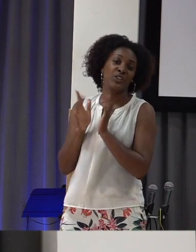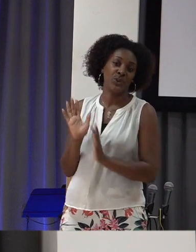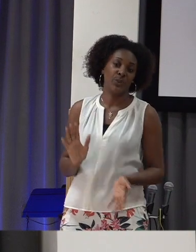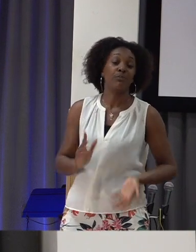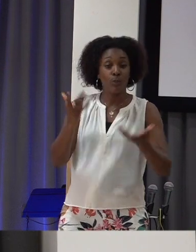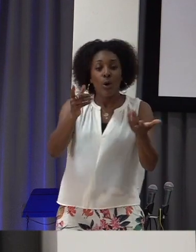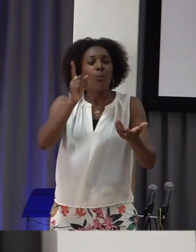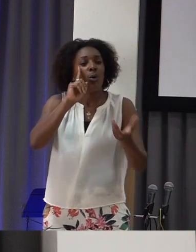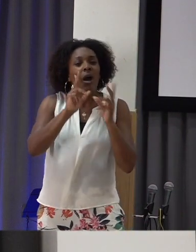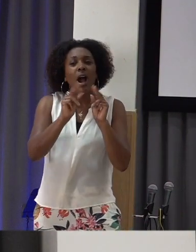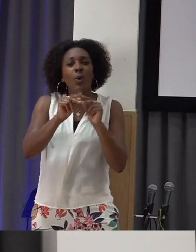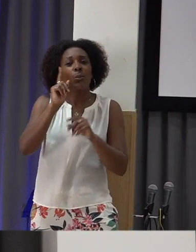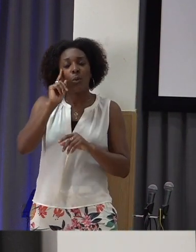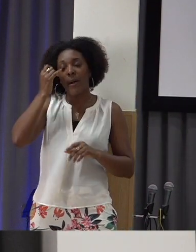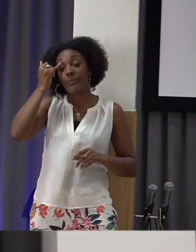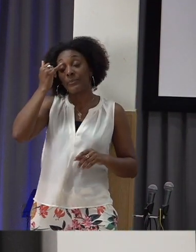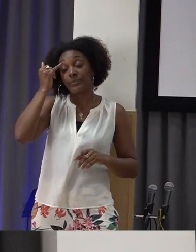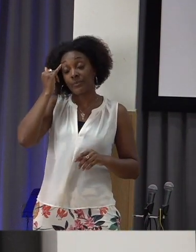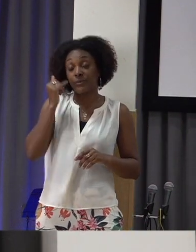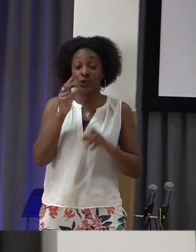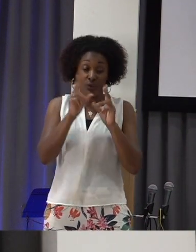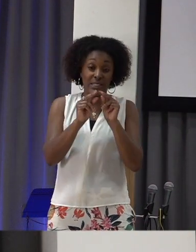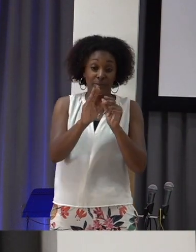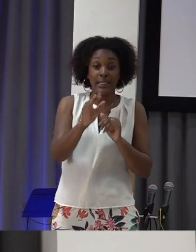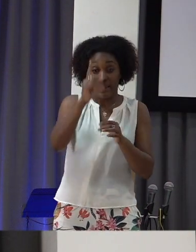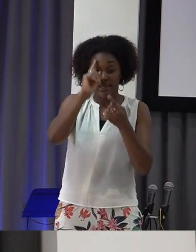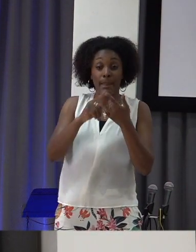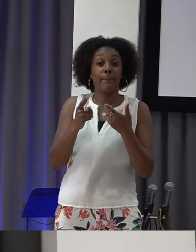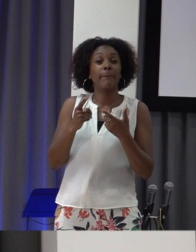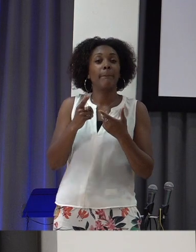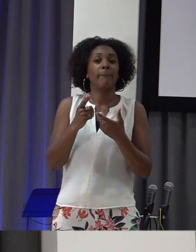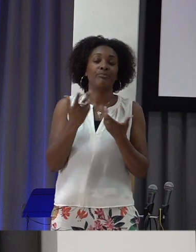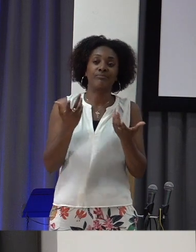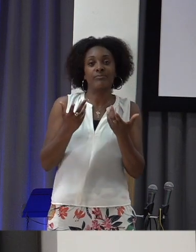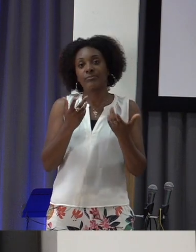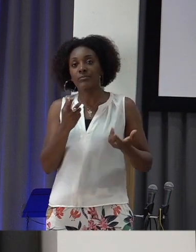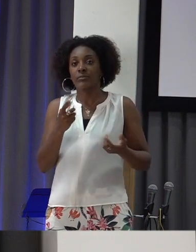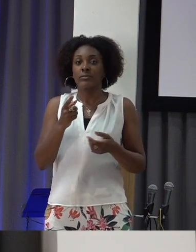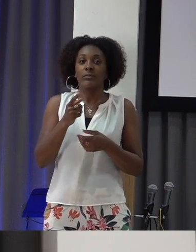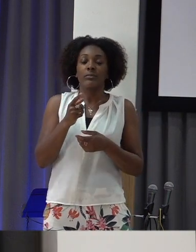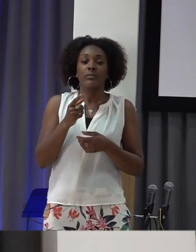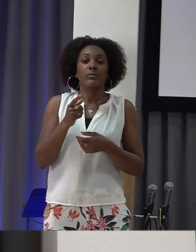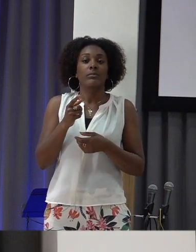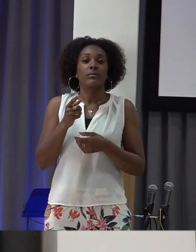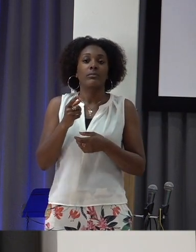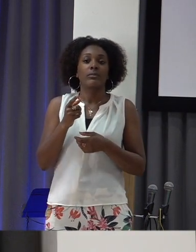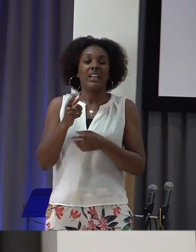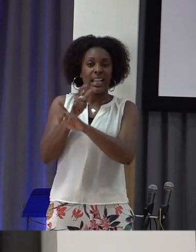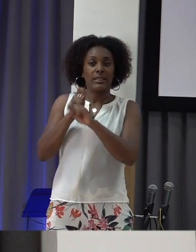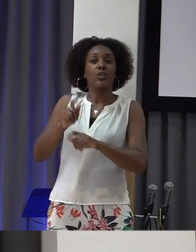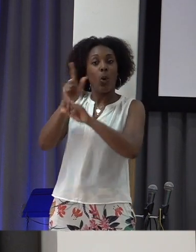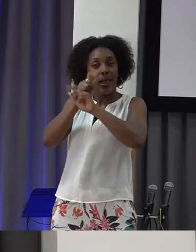compreniez bien ce que je vais dire concernant le refus de l'intolérance. Alors, ce même évangile est tout